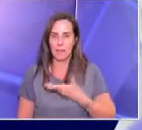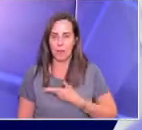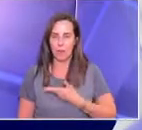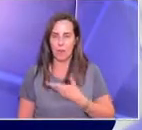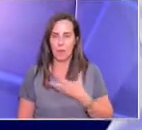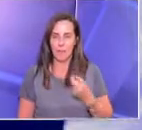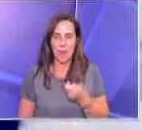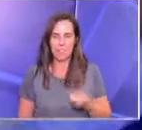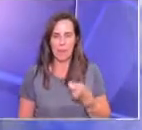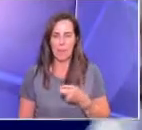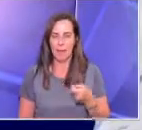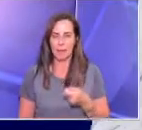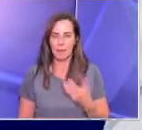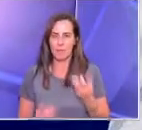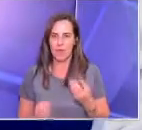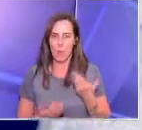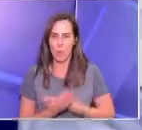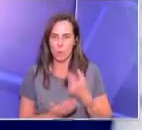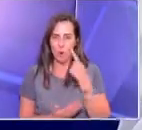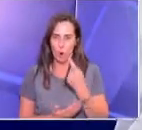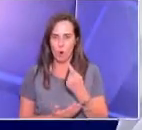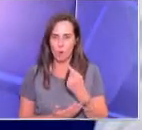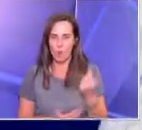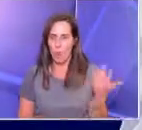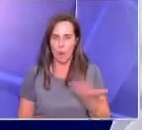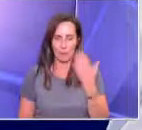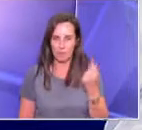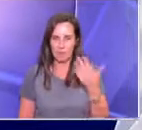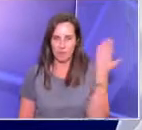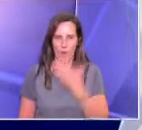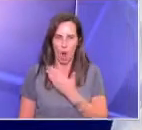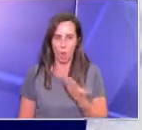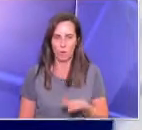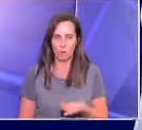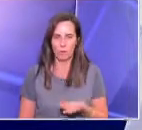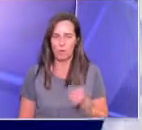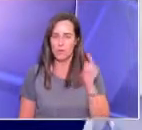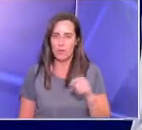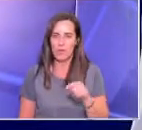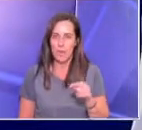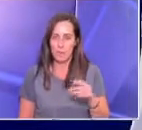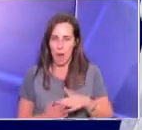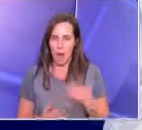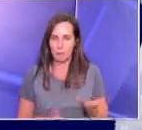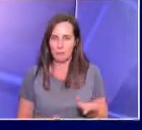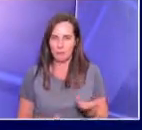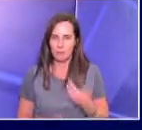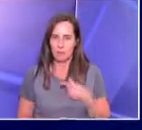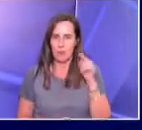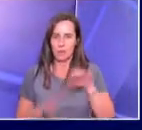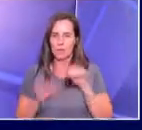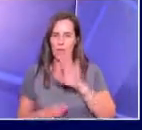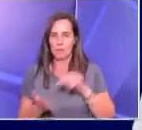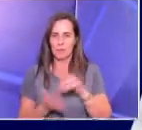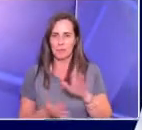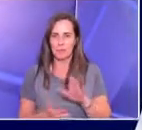עשרות ומאות אס-אמסים, וכל כך הרבה חומר שאנחנו רואים שהוא עולה הרבה כסף, וזה כסף שחור, ענק, שהגיע עד הדלת שלנו בכמה סבבים, ואנחנו באנו להצביע לך רק